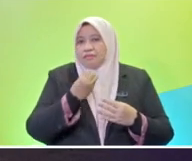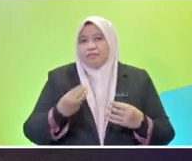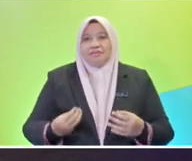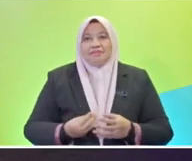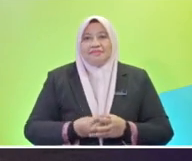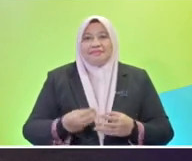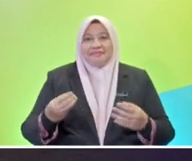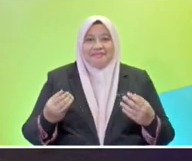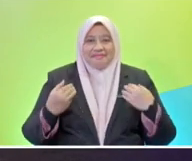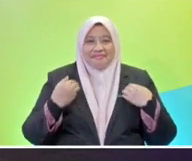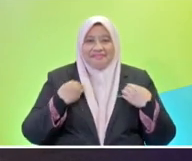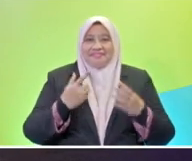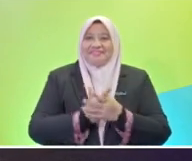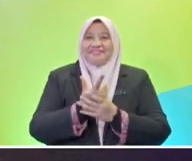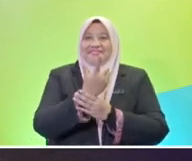Dia ada lalang.